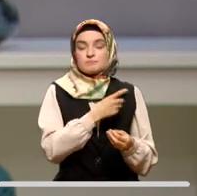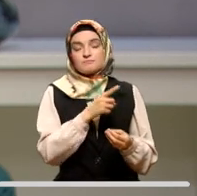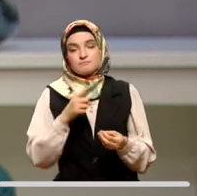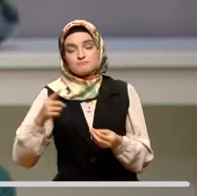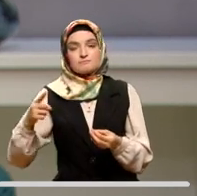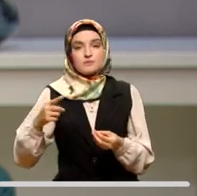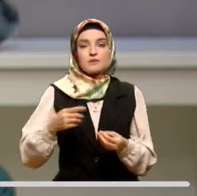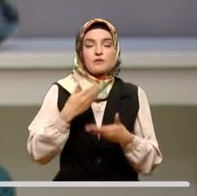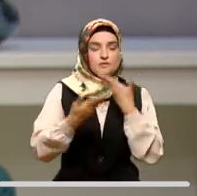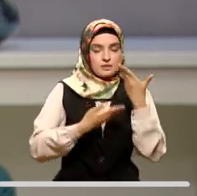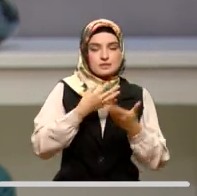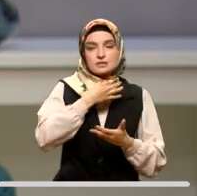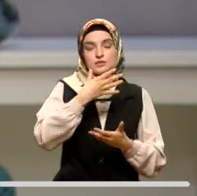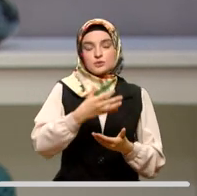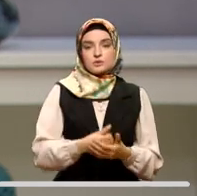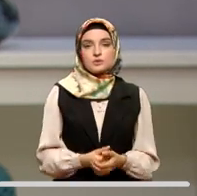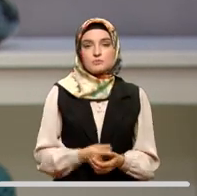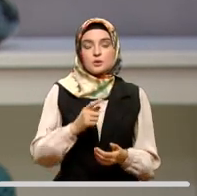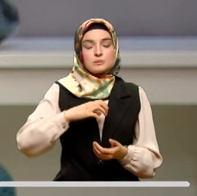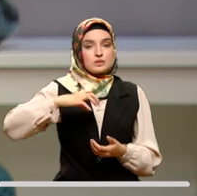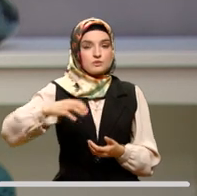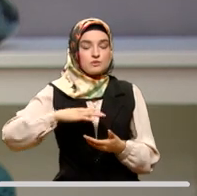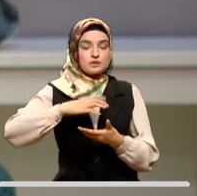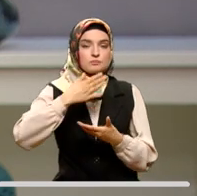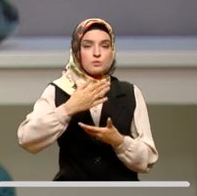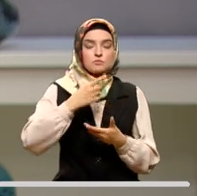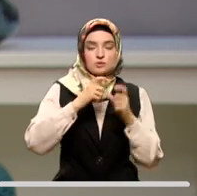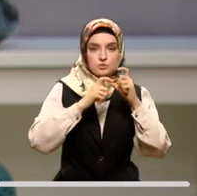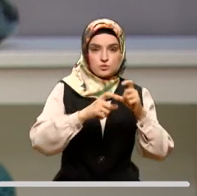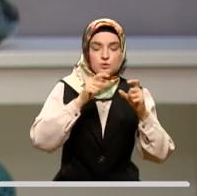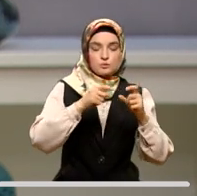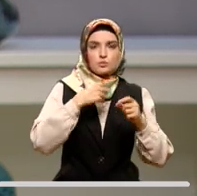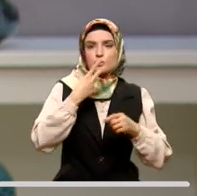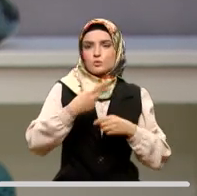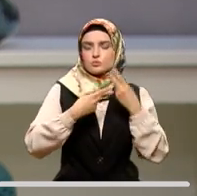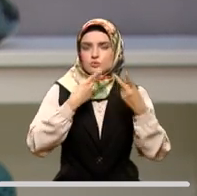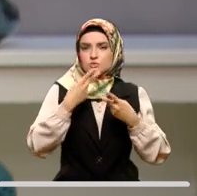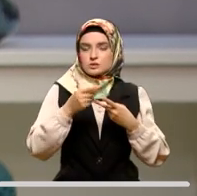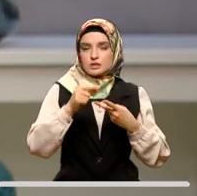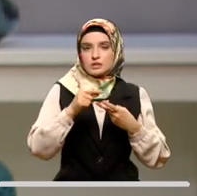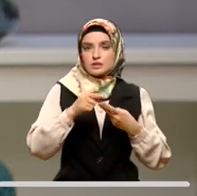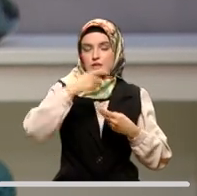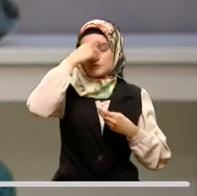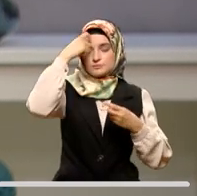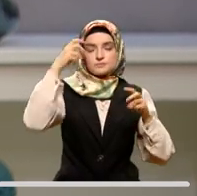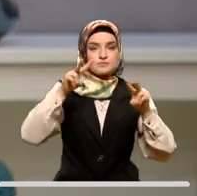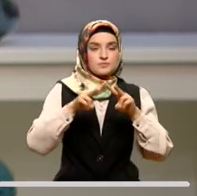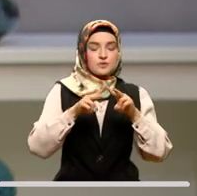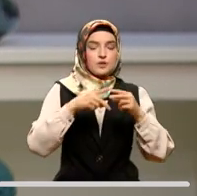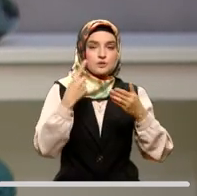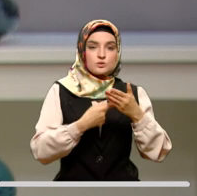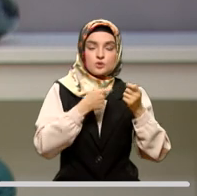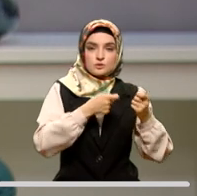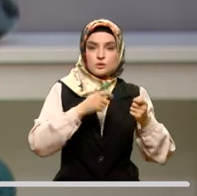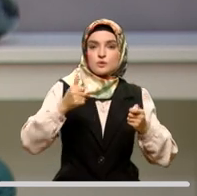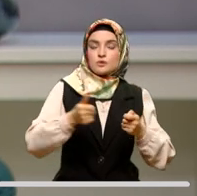çok güzel aktardınız. Teşekkür ediyorum. Bir sonraki bölümümüzde soracağım. Tam burada bu konuştuğumuz şeylerde yaz Kur'an kurslarının yeri neresi, önemi